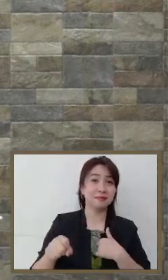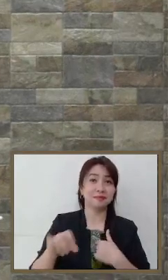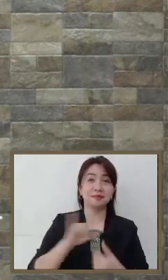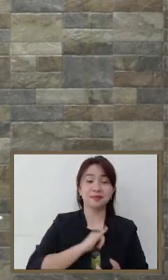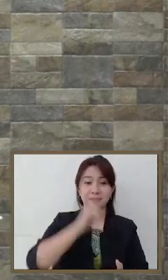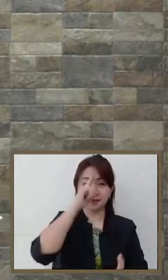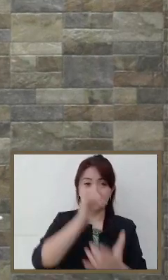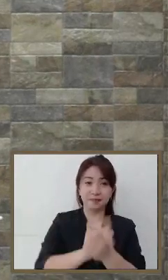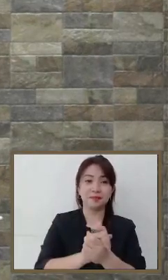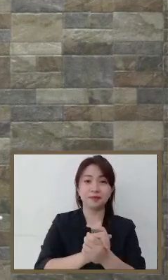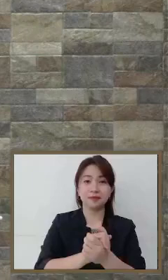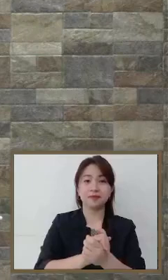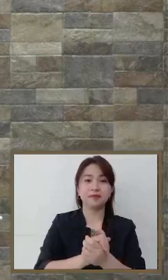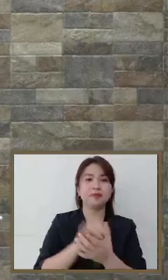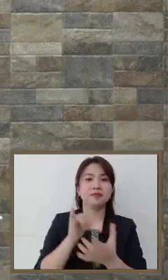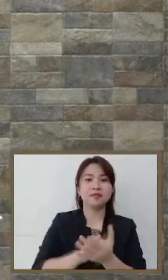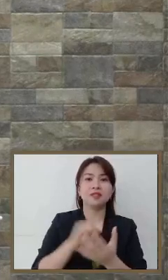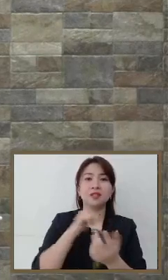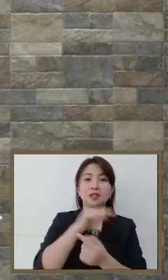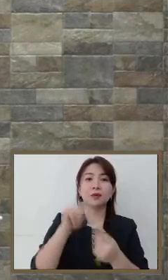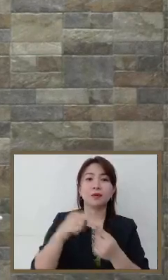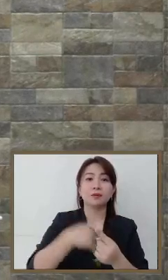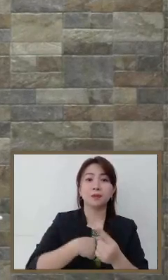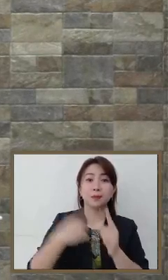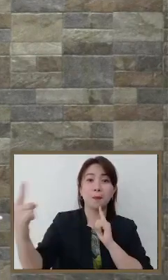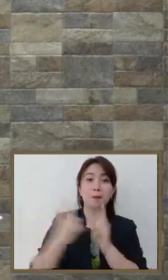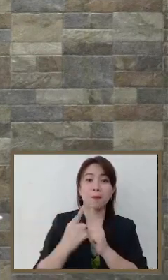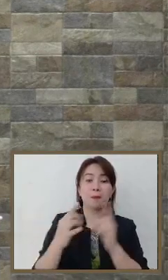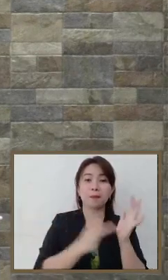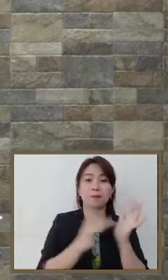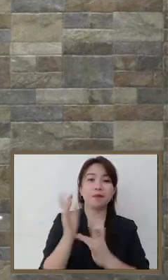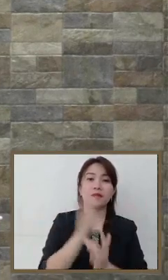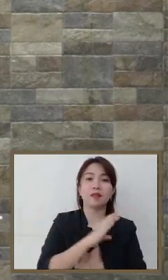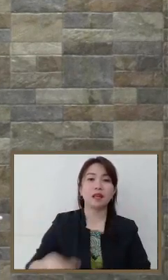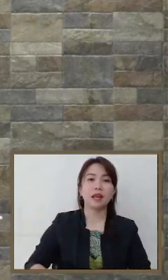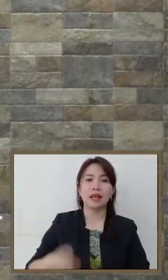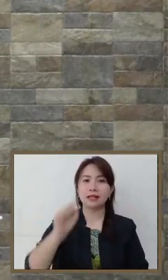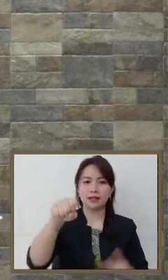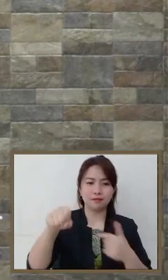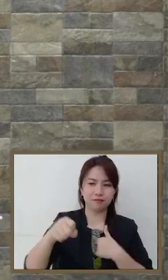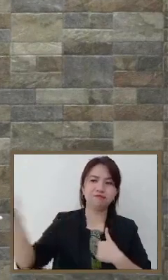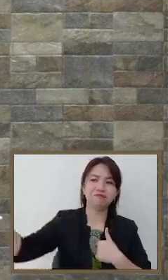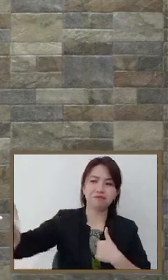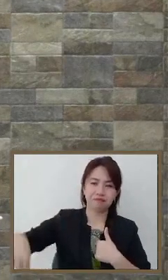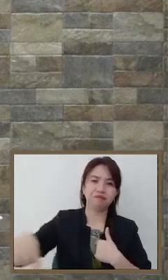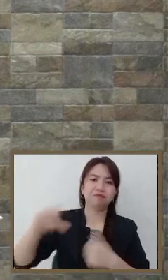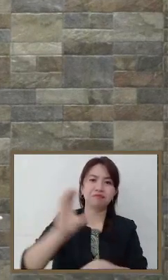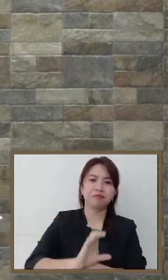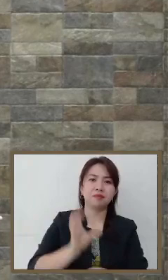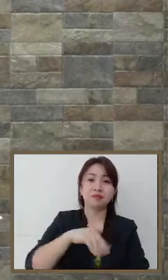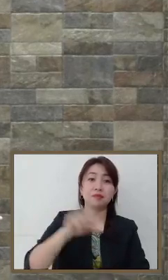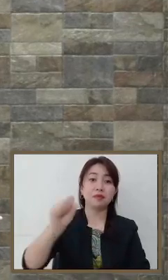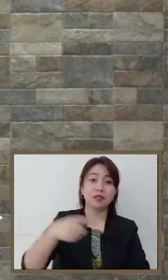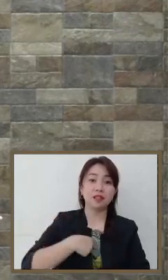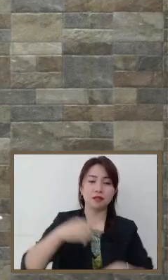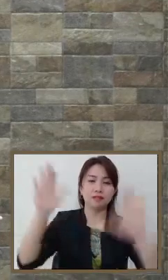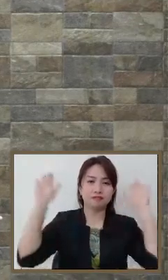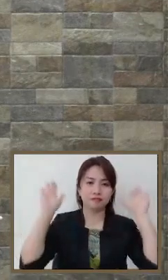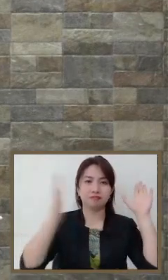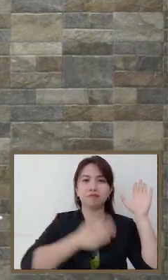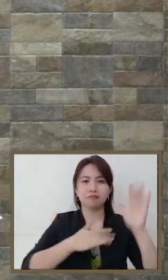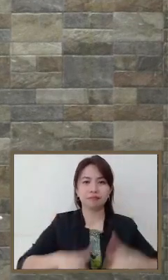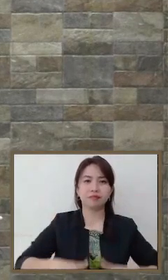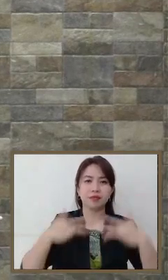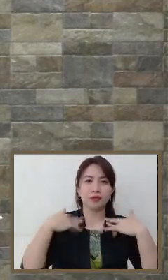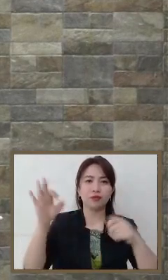ah nung ako nakakilala sa Panginoon nakarating ako dito sa church and I gave myself to God in